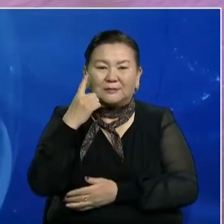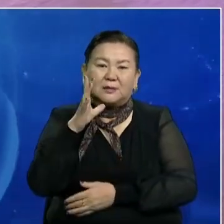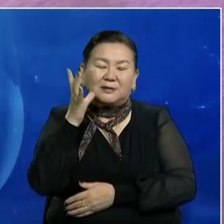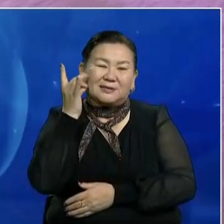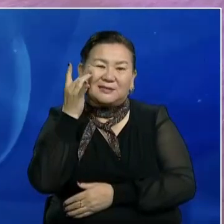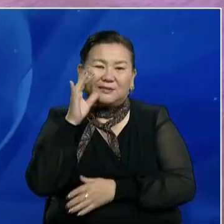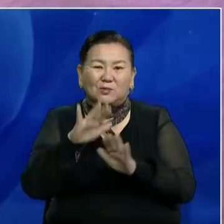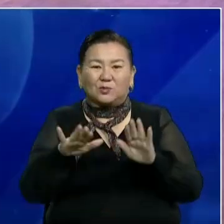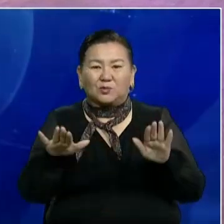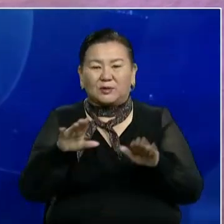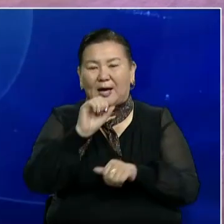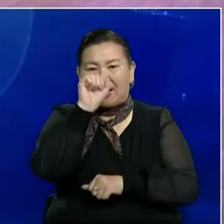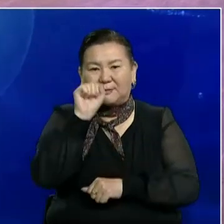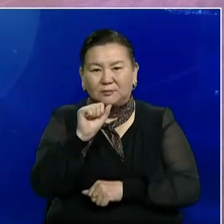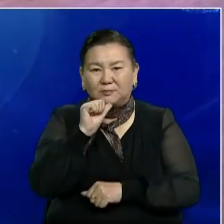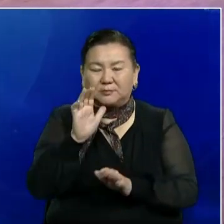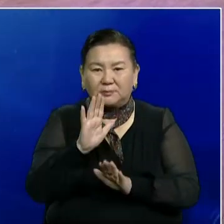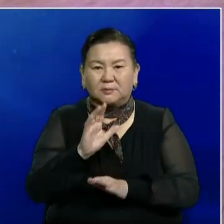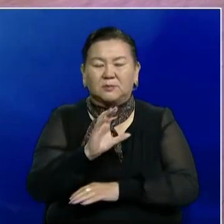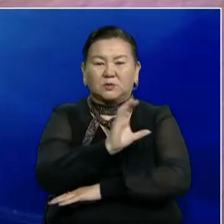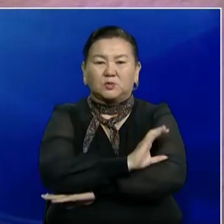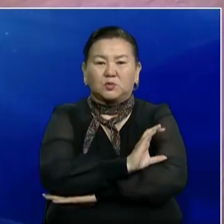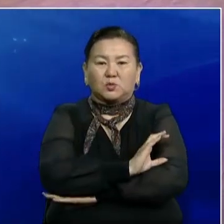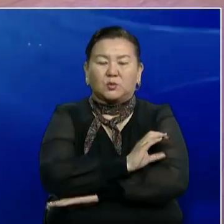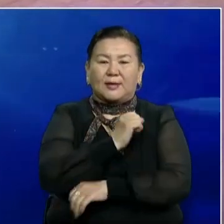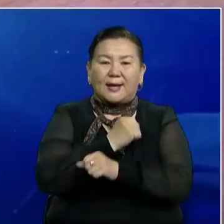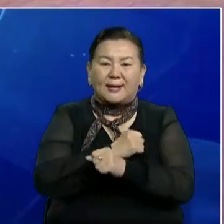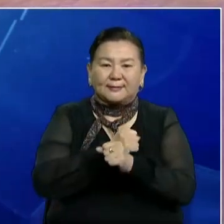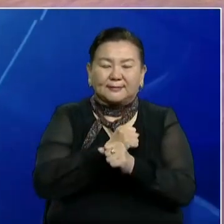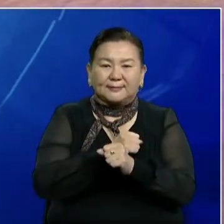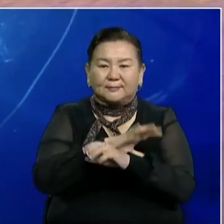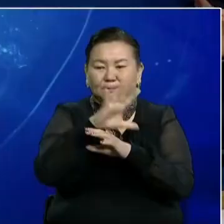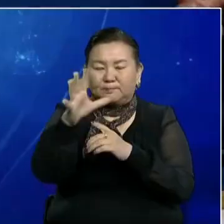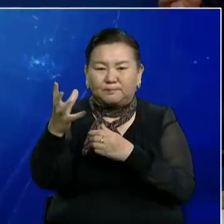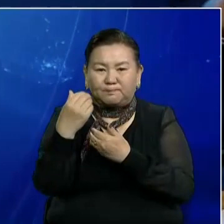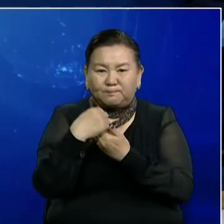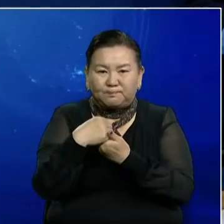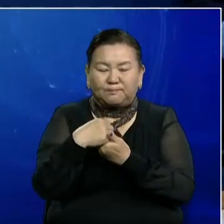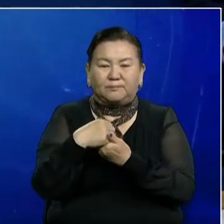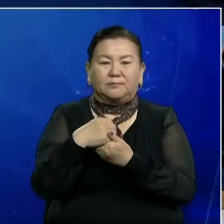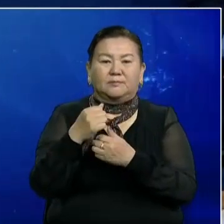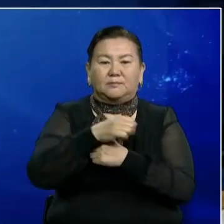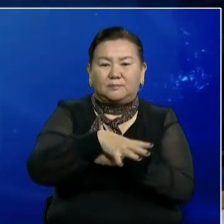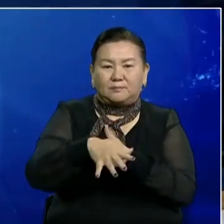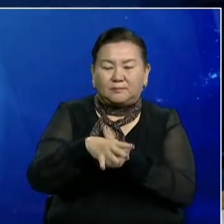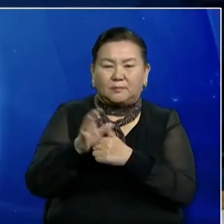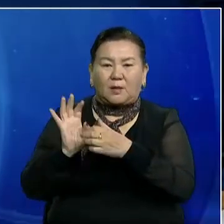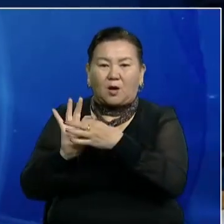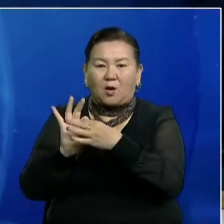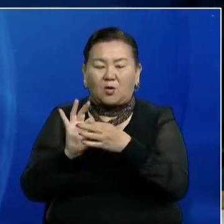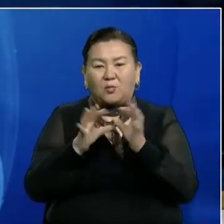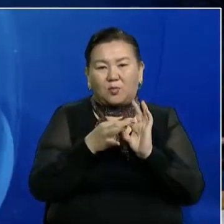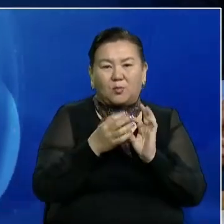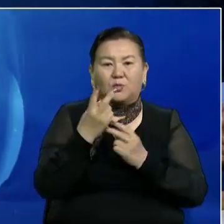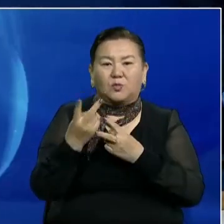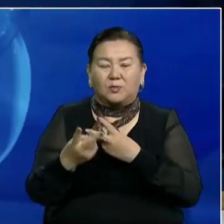үзлэгээр болохоор эцэг их сэтгэл зүйж сургуулийн ажилтны гэх мэт хүмүүсээ бүгдийг нь хамруулад ингээд нэг хамтын үйл ажиллагаатай үйл ажиллагаа явуулахад